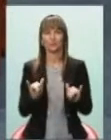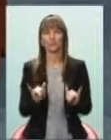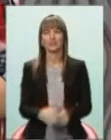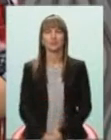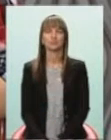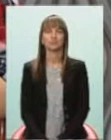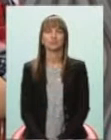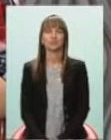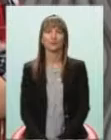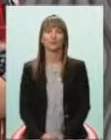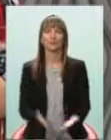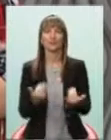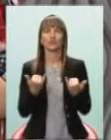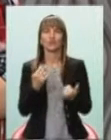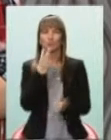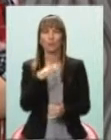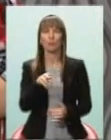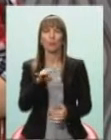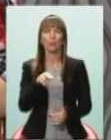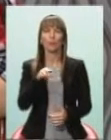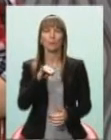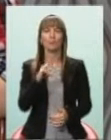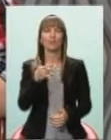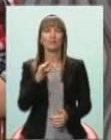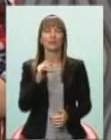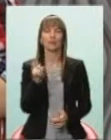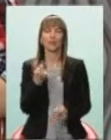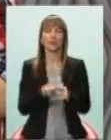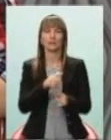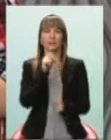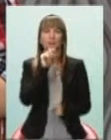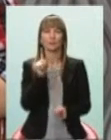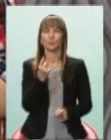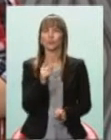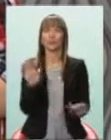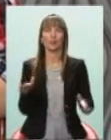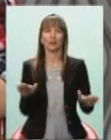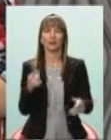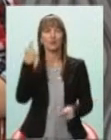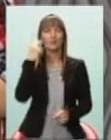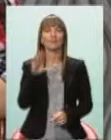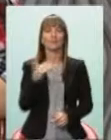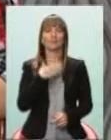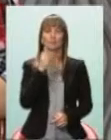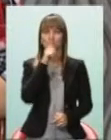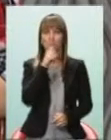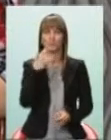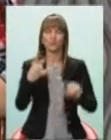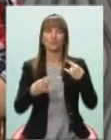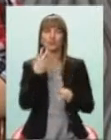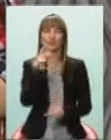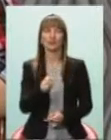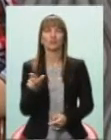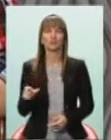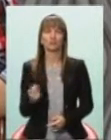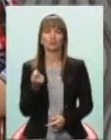скажімо так. Ну а давайте зараз подивимося про пінгвінів, що це за птахи такі, чому вони не літають, і дізнаємося від наших маленьких